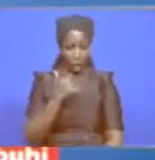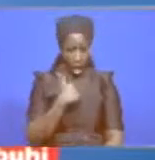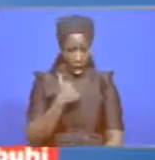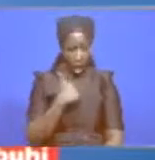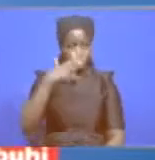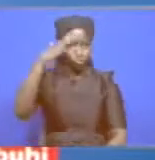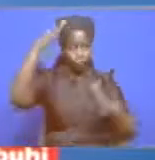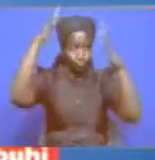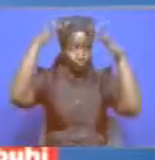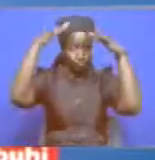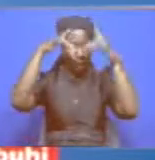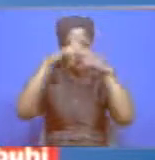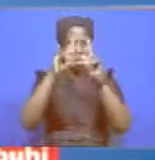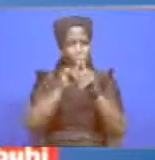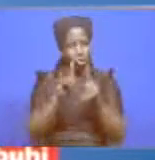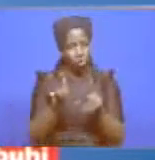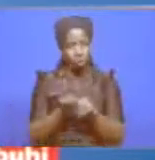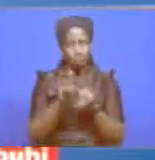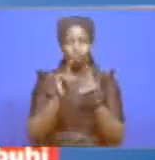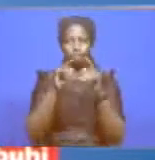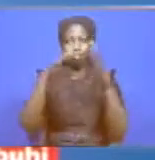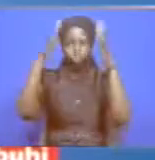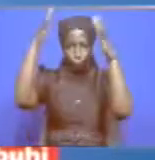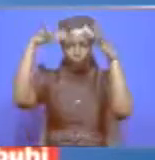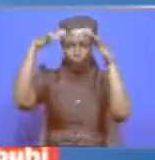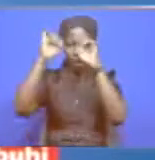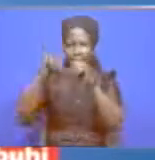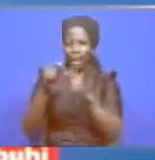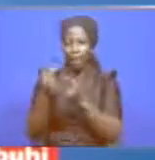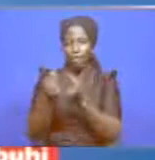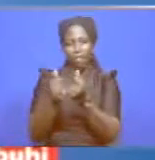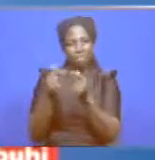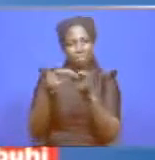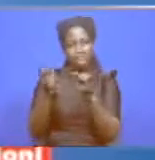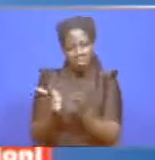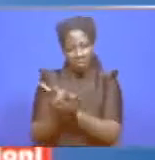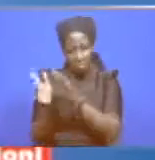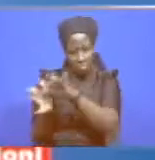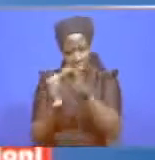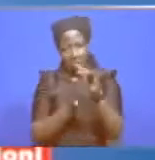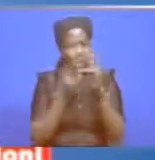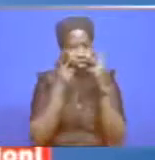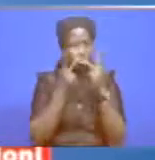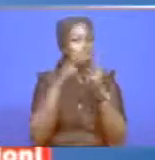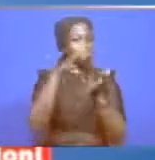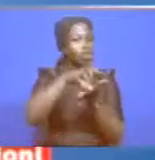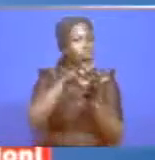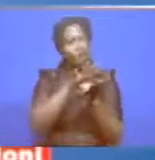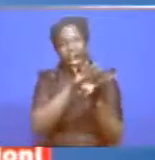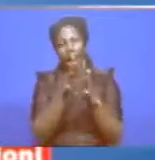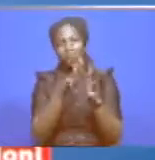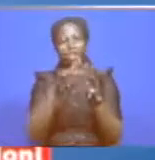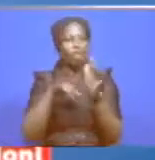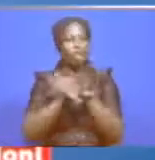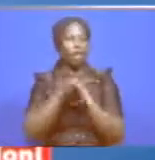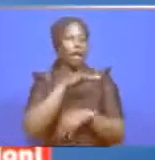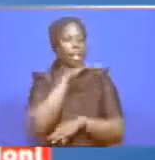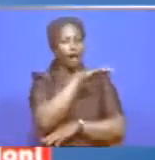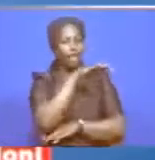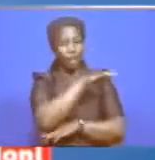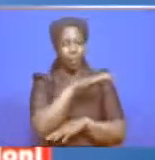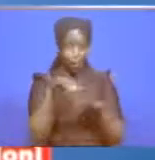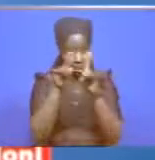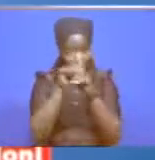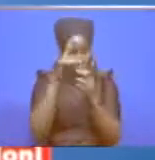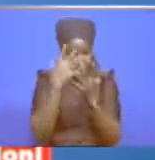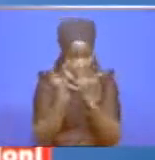lakini uwezekano wa mvua pia upo katika maeneo machache. Tuangazie sasa hali itakavyokuwa nyakati za jioni. Na ni kwamba hali ni